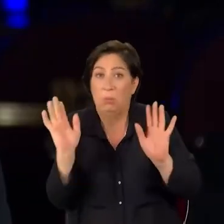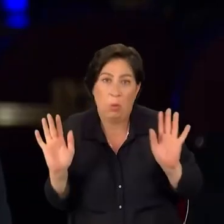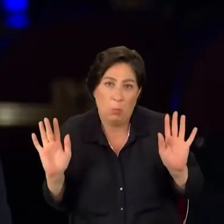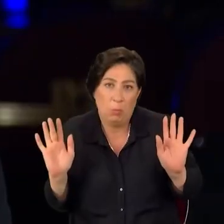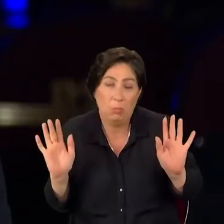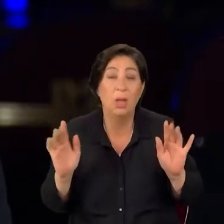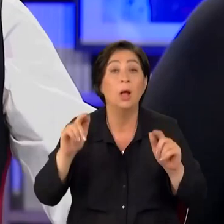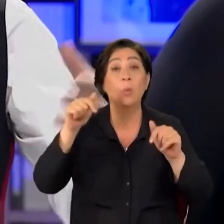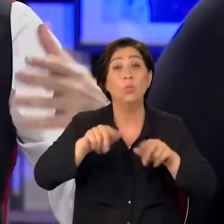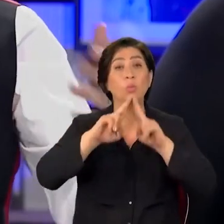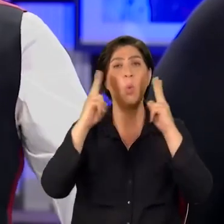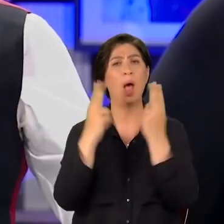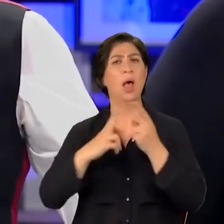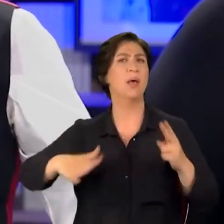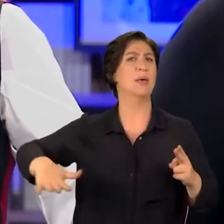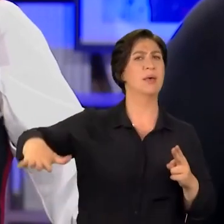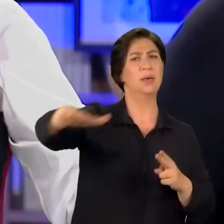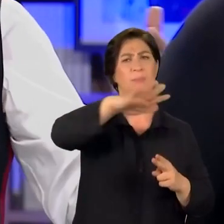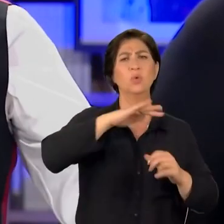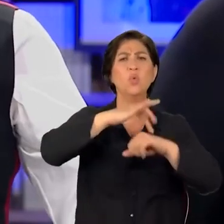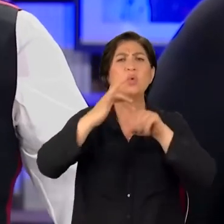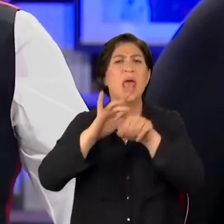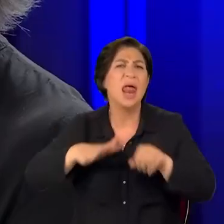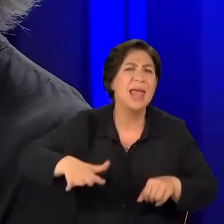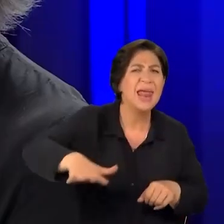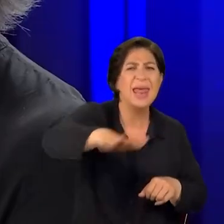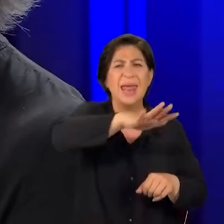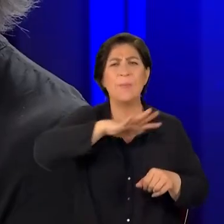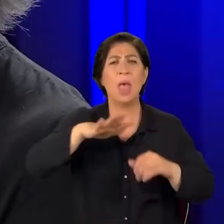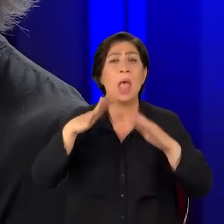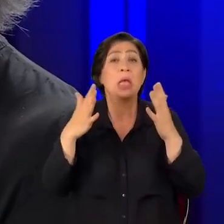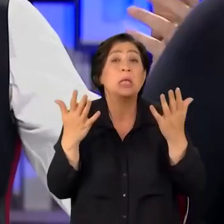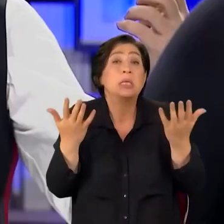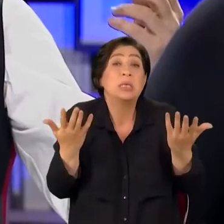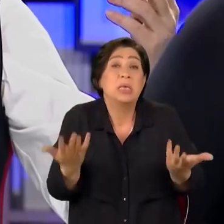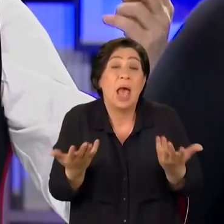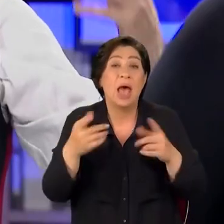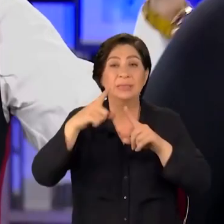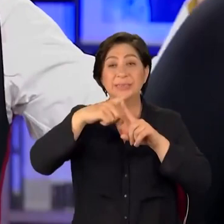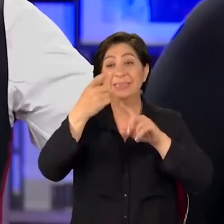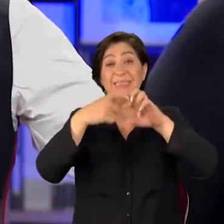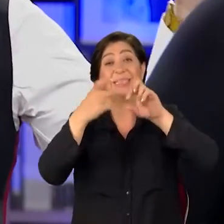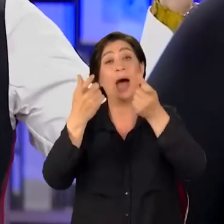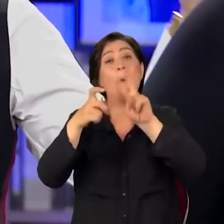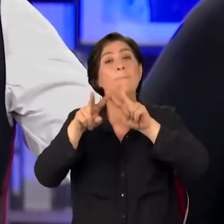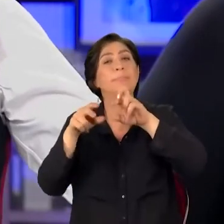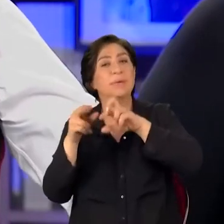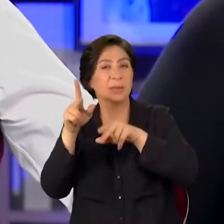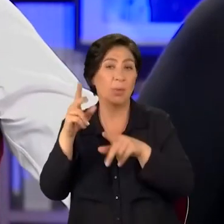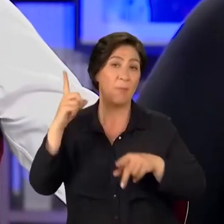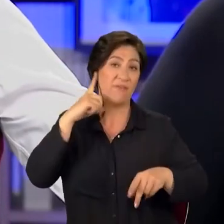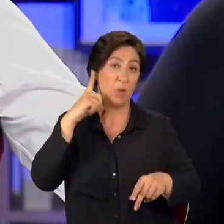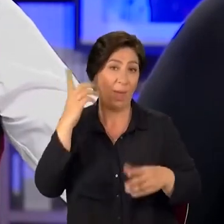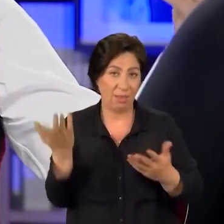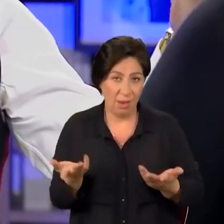dolayı mı bilmiyorum. Bugün bütün dünyada bütün ülkeleri ya Donald Trump gibi